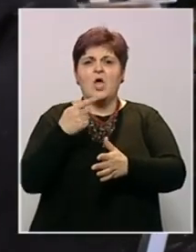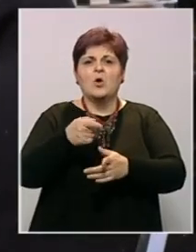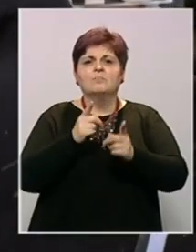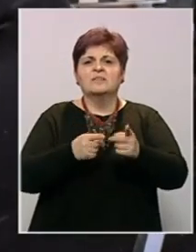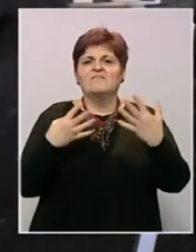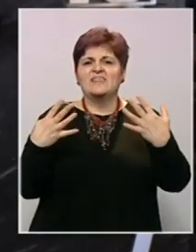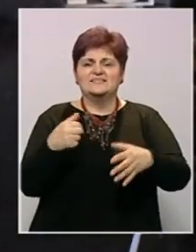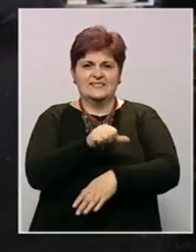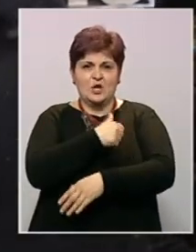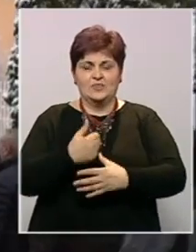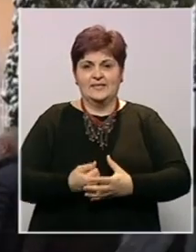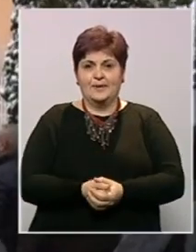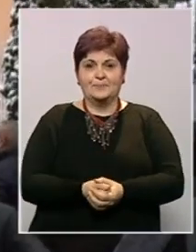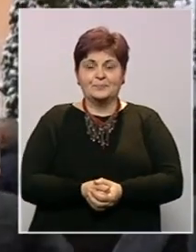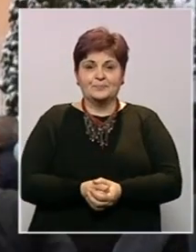90. godina.